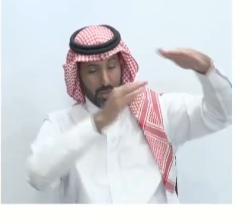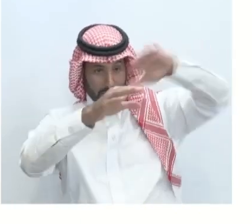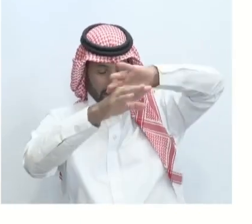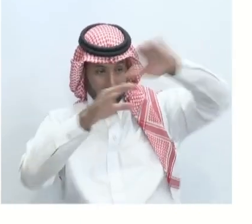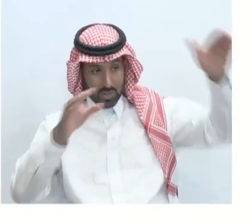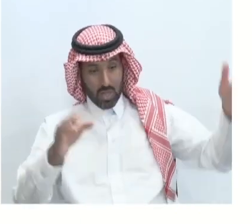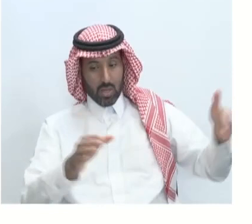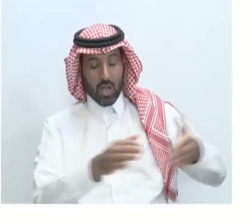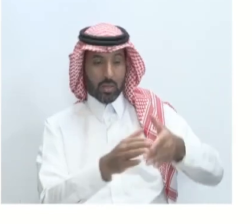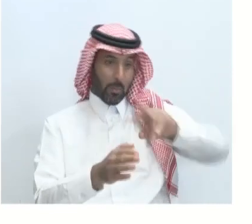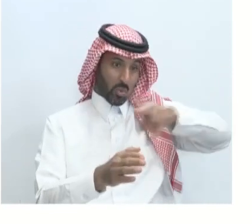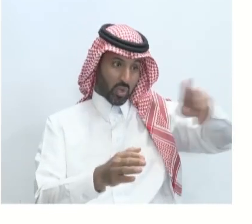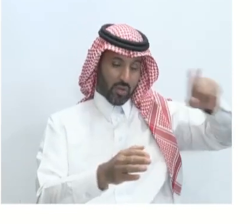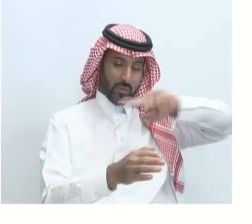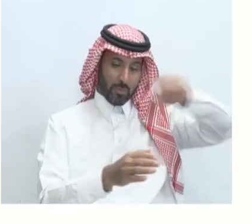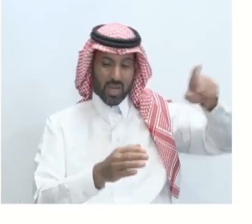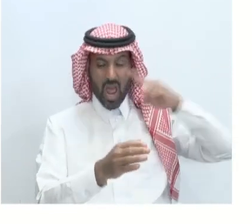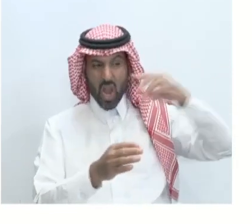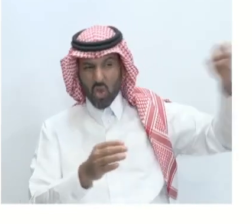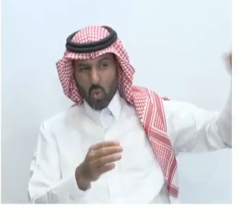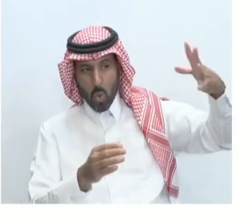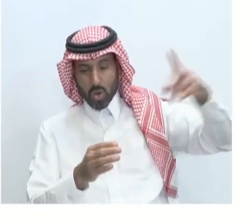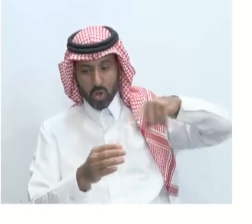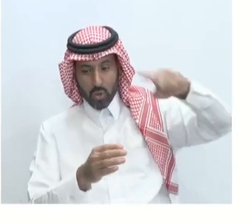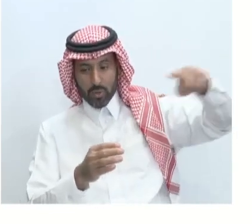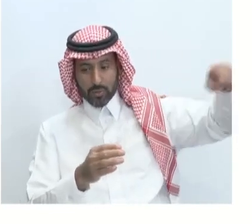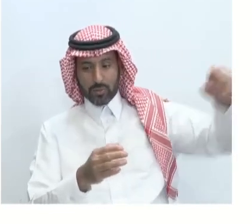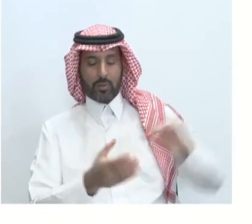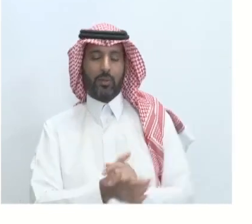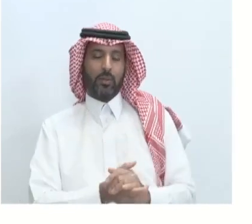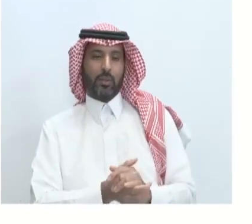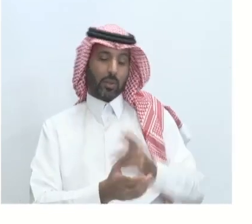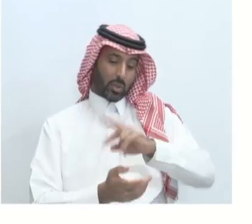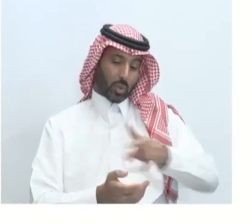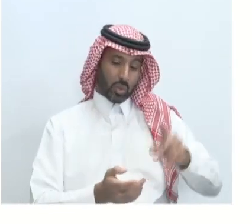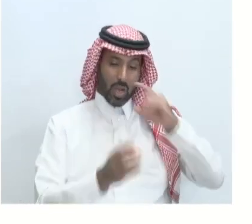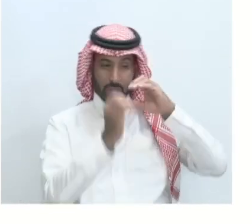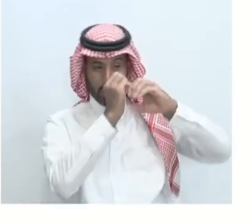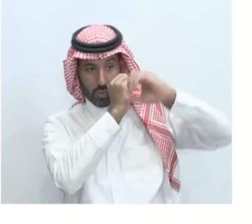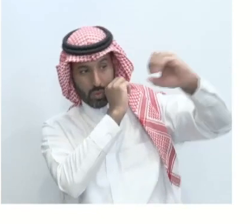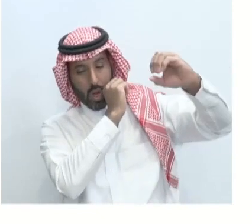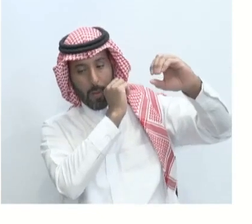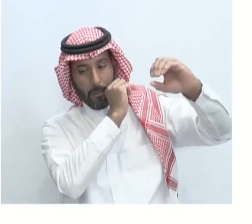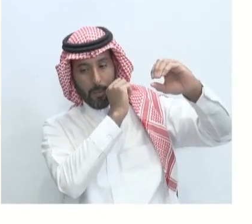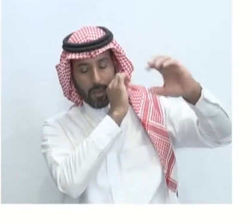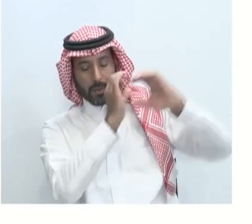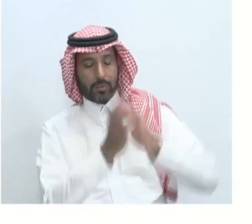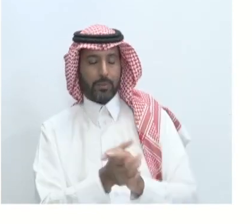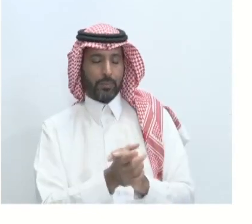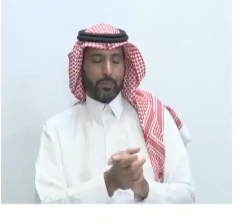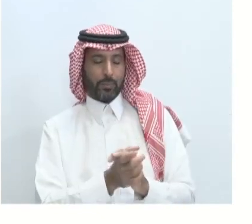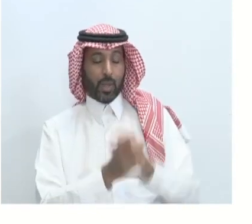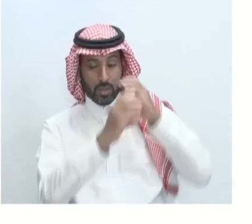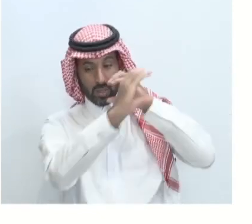نطاقات مختلفه من الطيف وتختلف التلسكوبات عزيزي الطالب عزيزتي